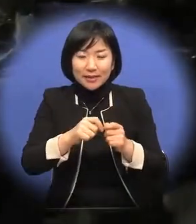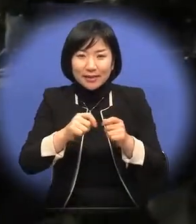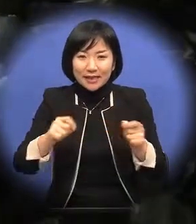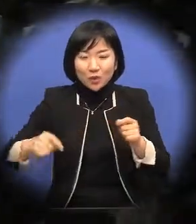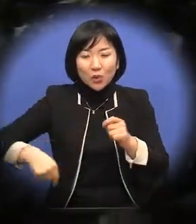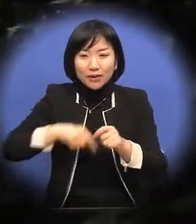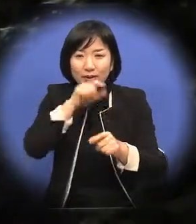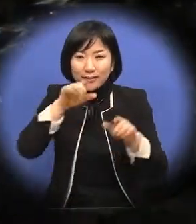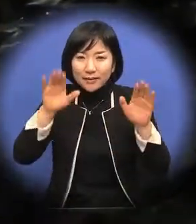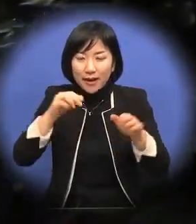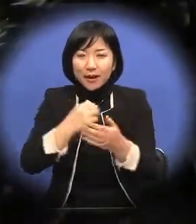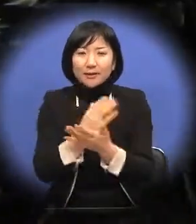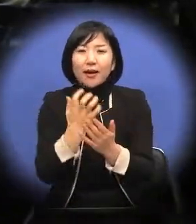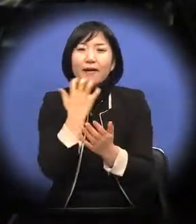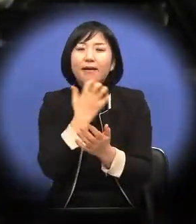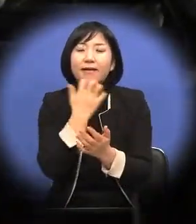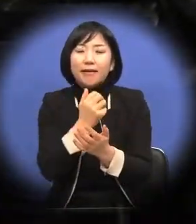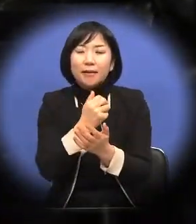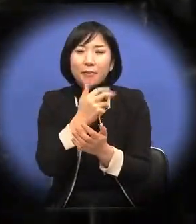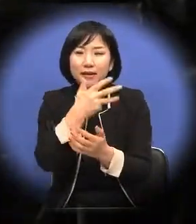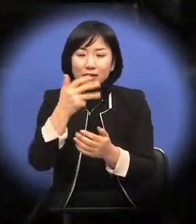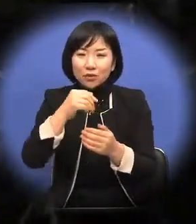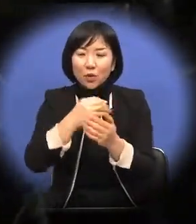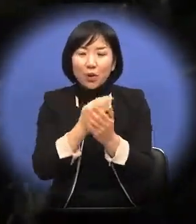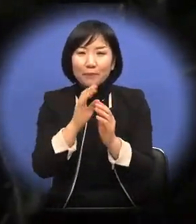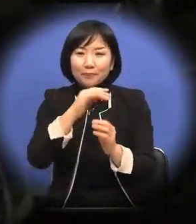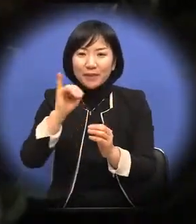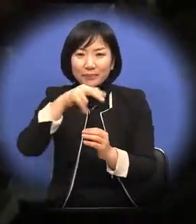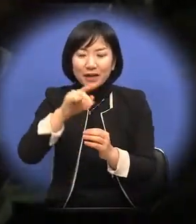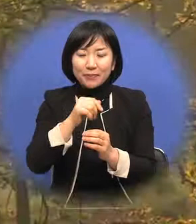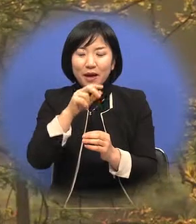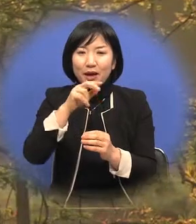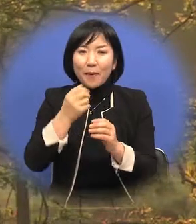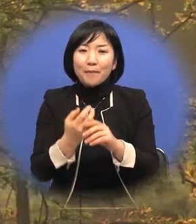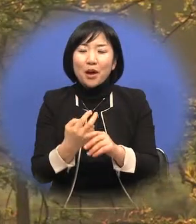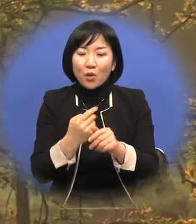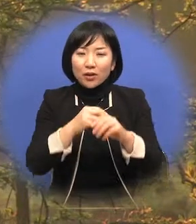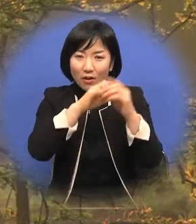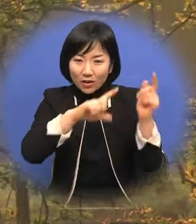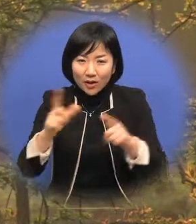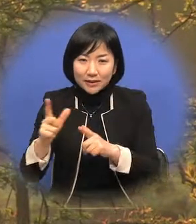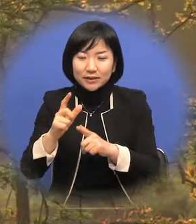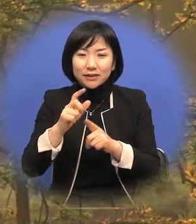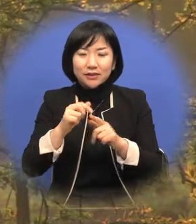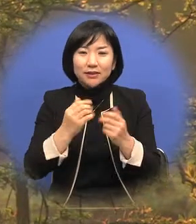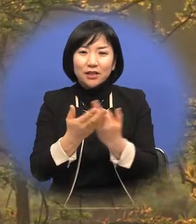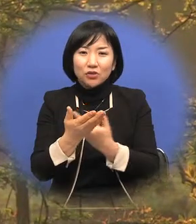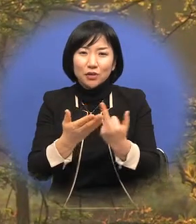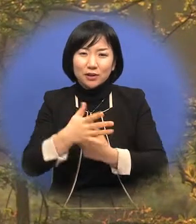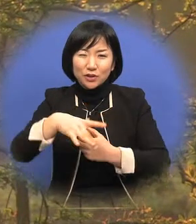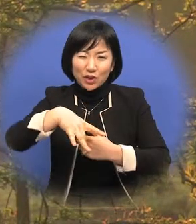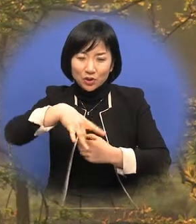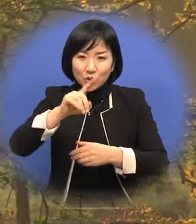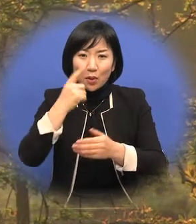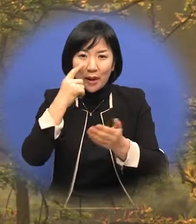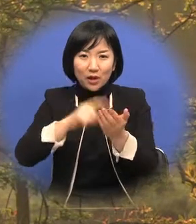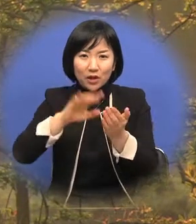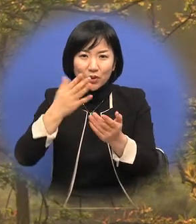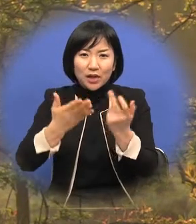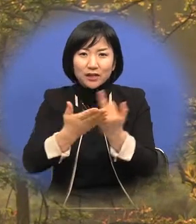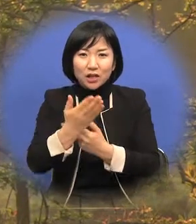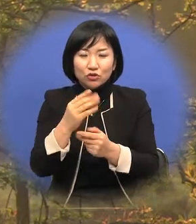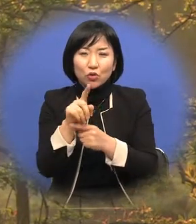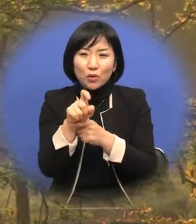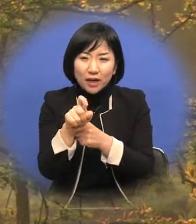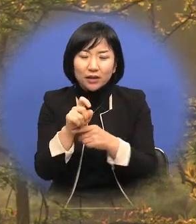김꼬리 딱새, 팔색조 등 희귀 조류와 비바리뱀, 맹꽁이 등 양서 파충류, 제주에서 최초로 발견된